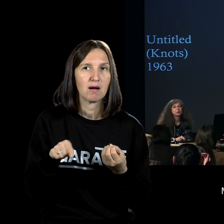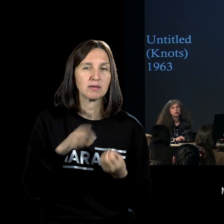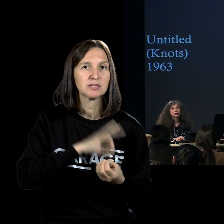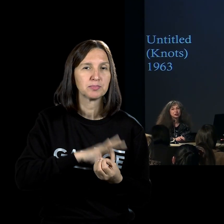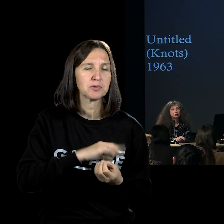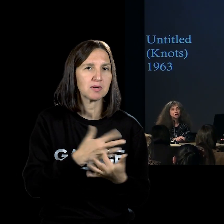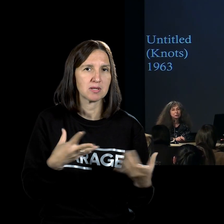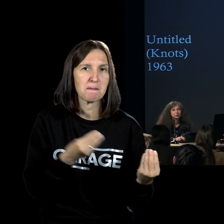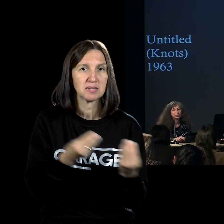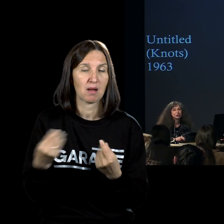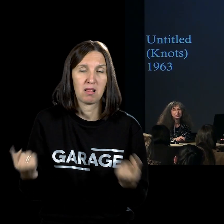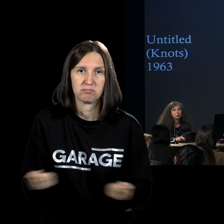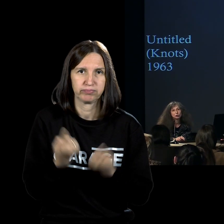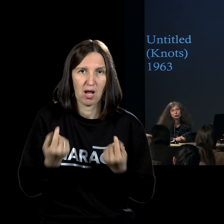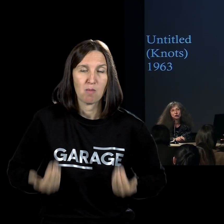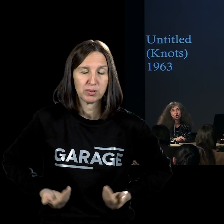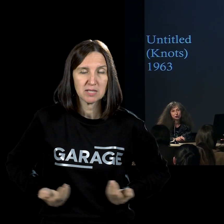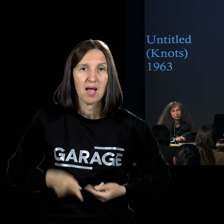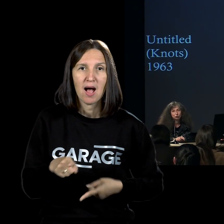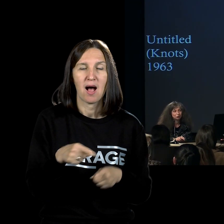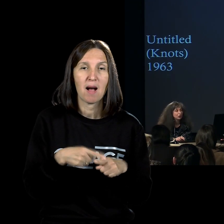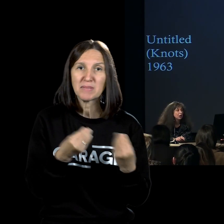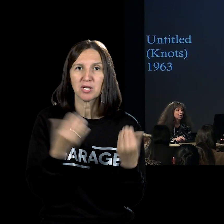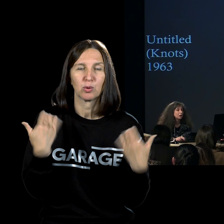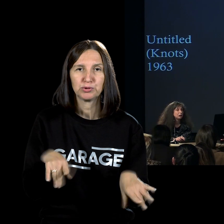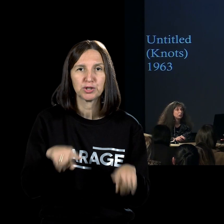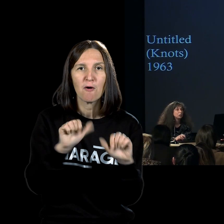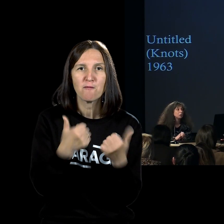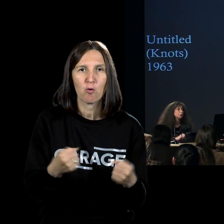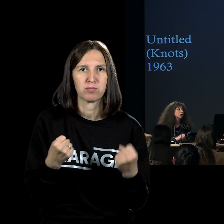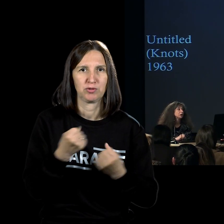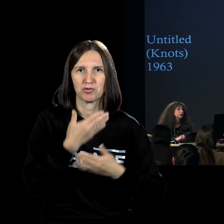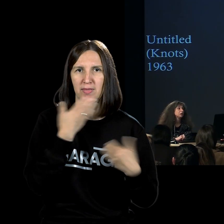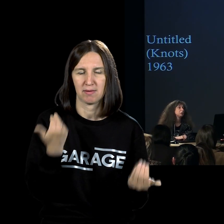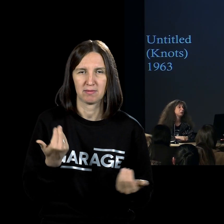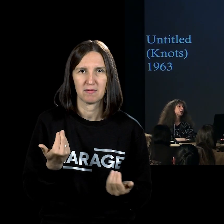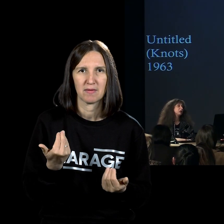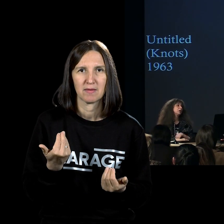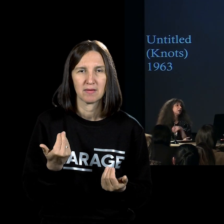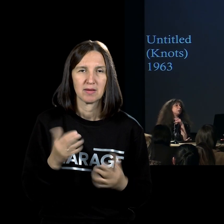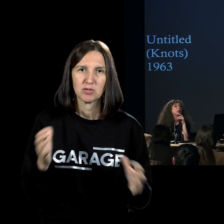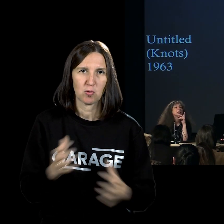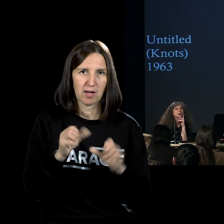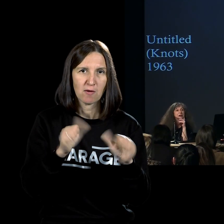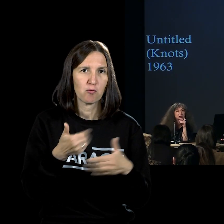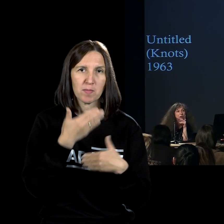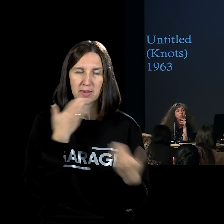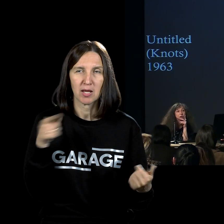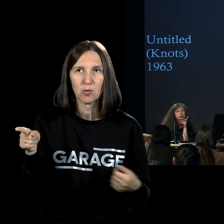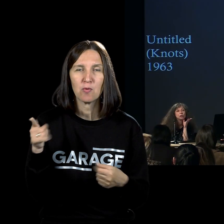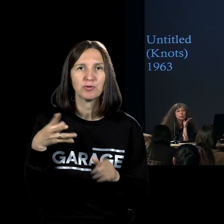материалами, которые, во-первых, являются обыденными, во-вторых, не способны держать форму. Моррис предлагает